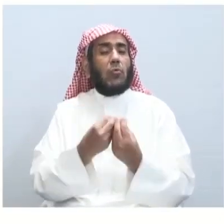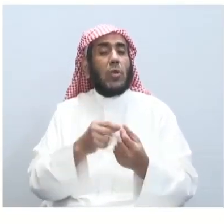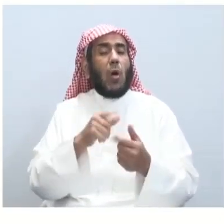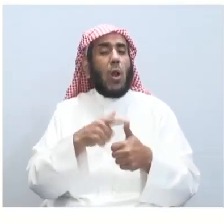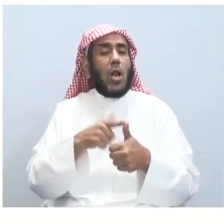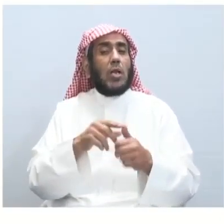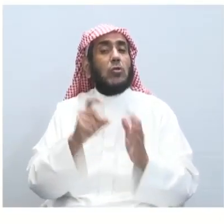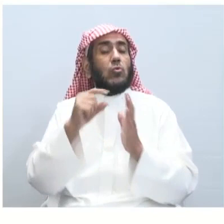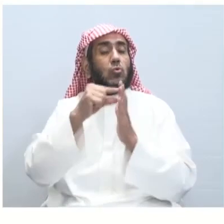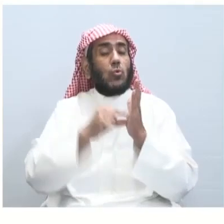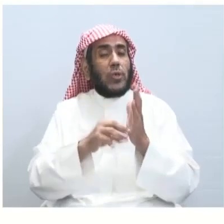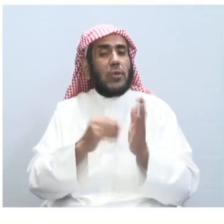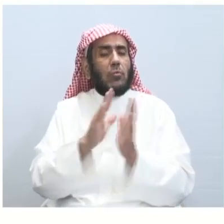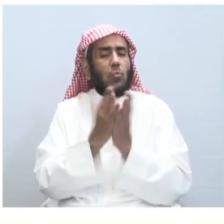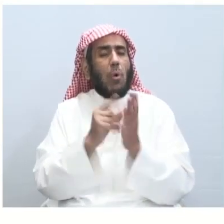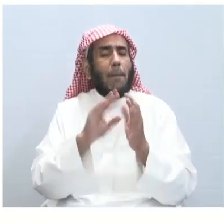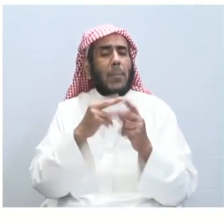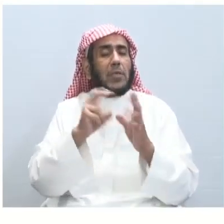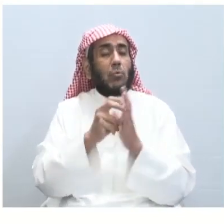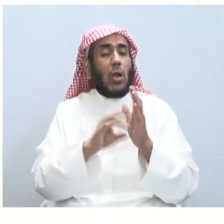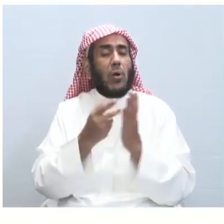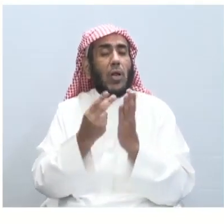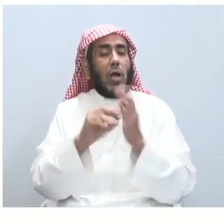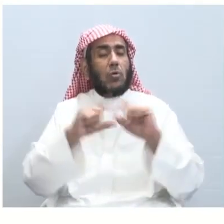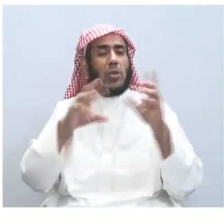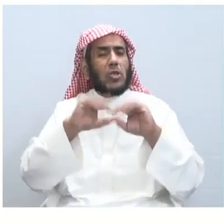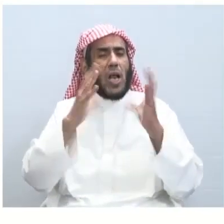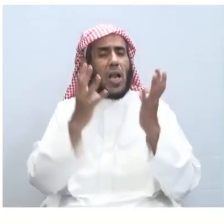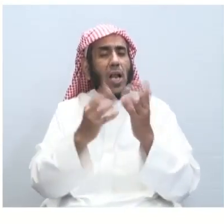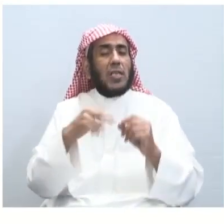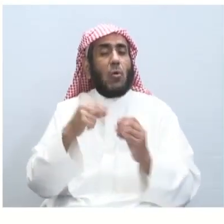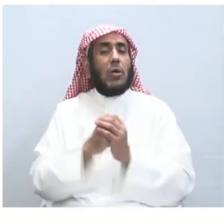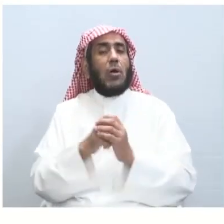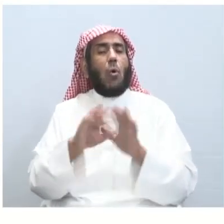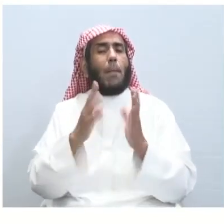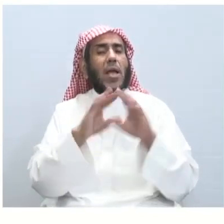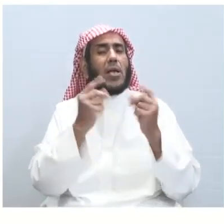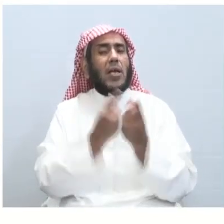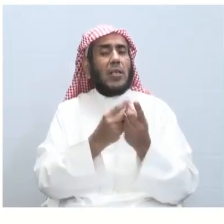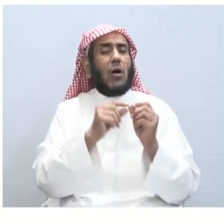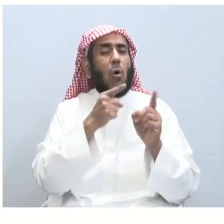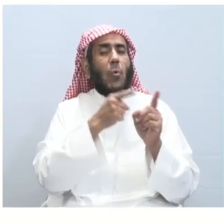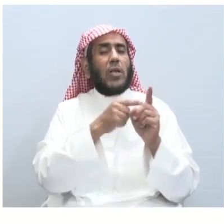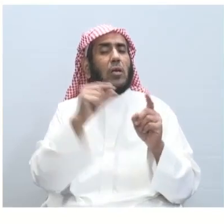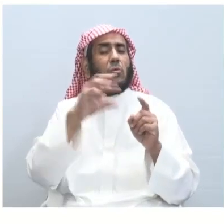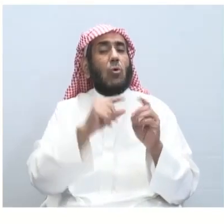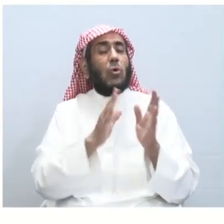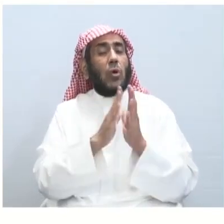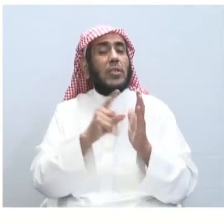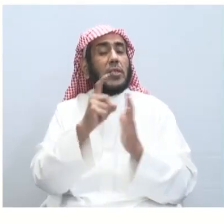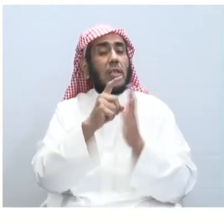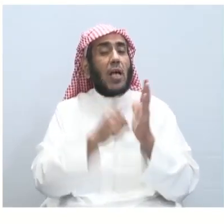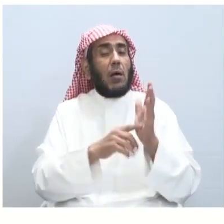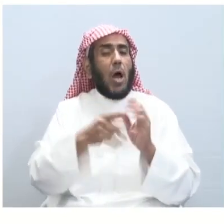التاليه اولا الدستوري وهو مجموعه القواعد القانونيه تبين شكل الدوله وماهيتها وهويتها وتحدد نظام